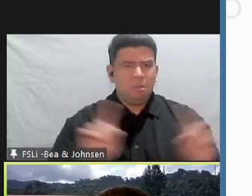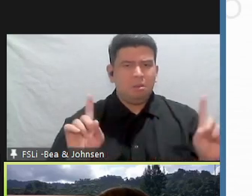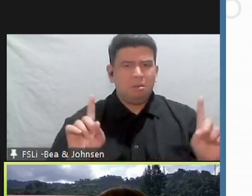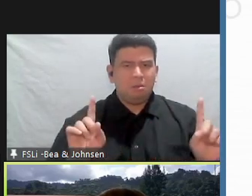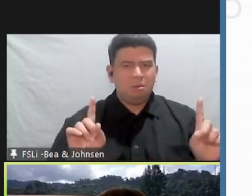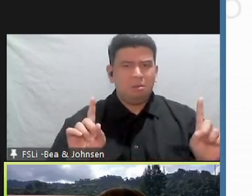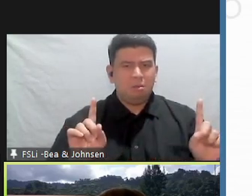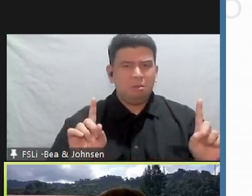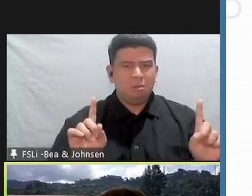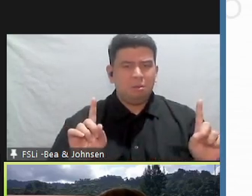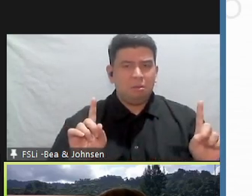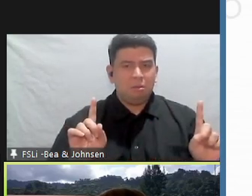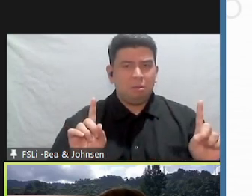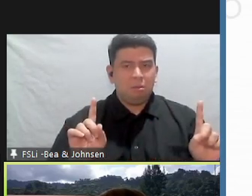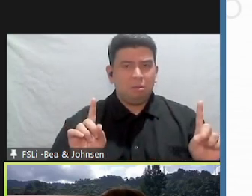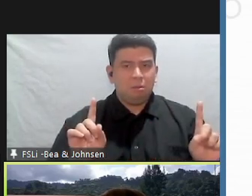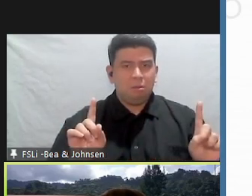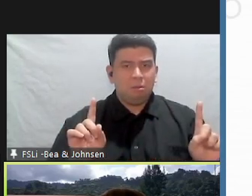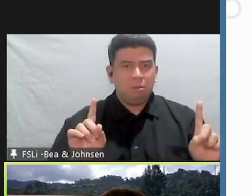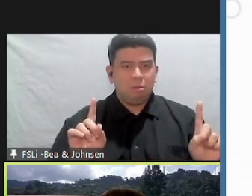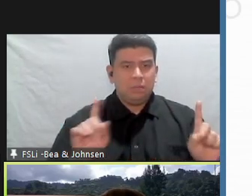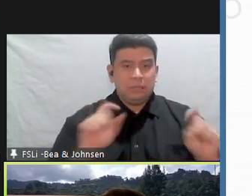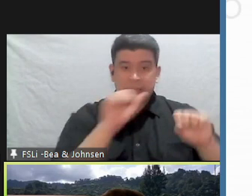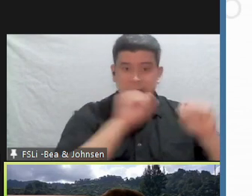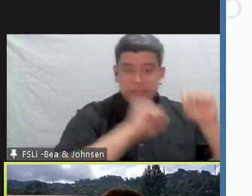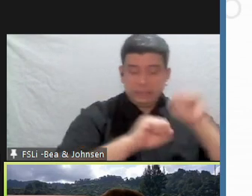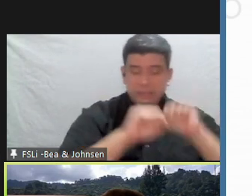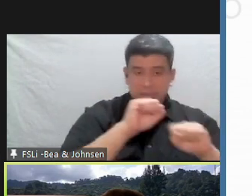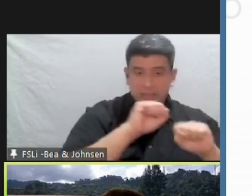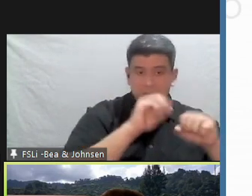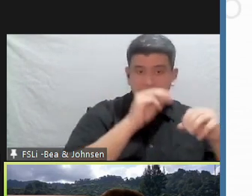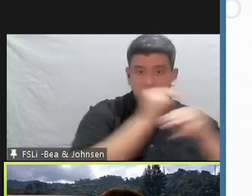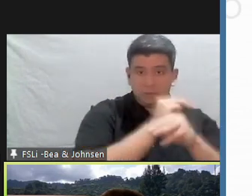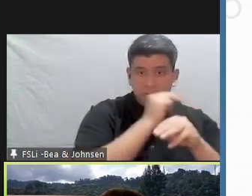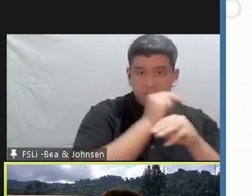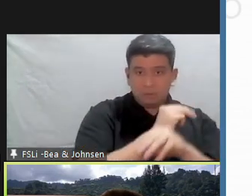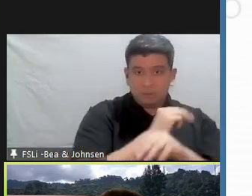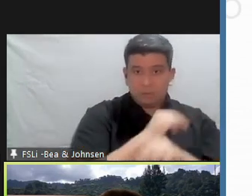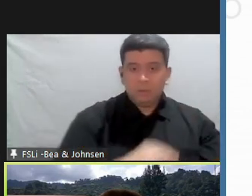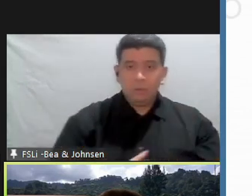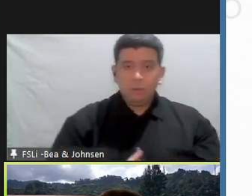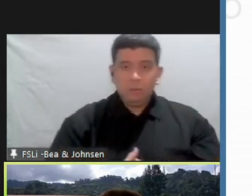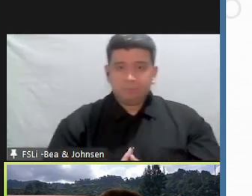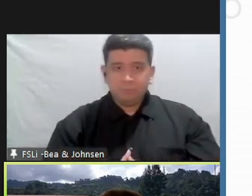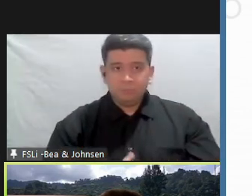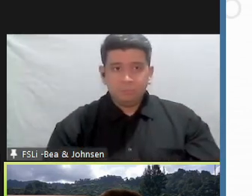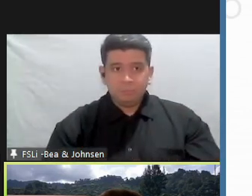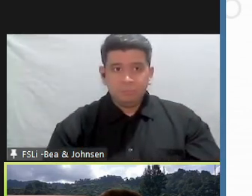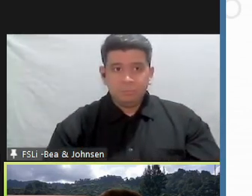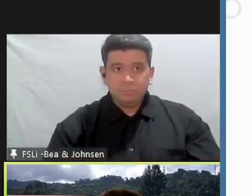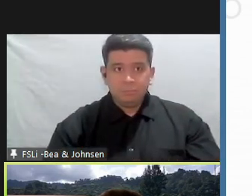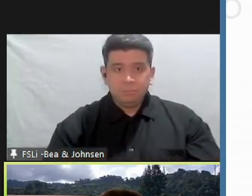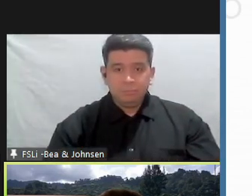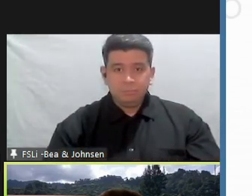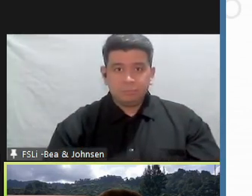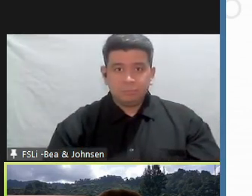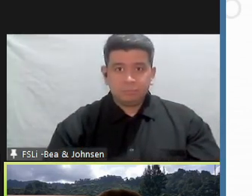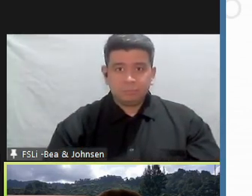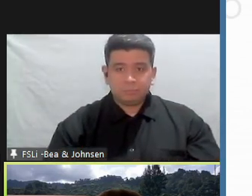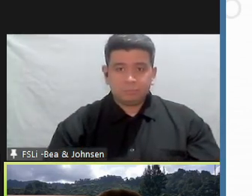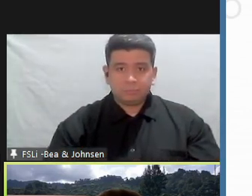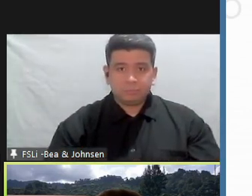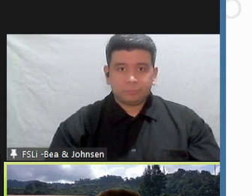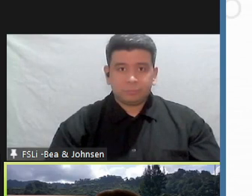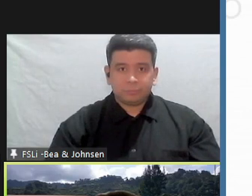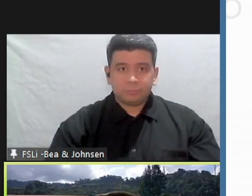tataas sa scores na to, sa science and math? Eh kung ang alam naman nilang lingwahe ay yung L1 nila at Filipino,